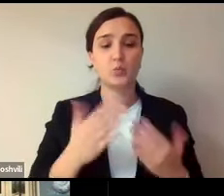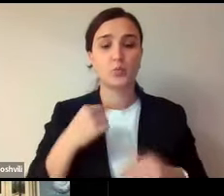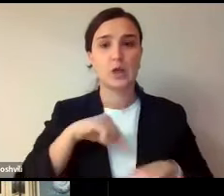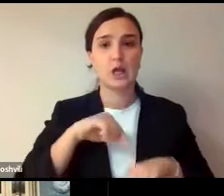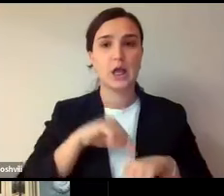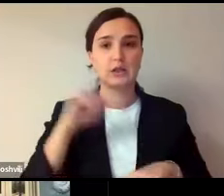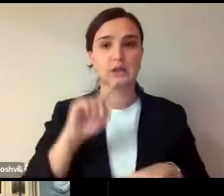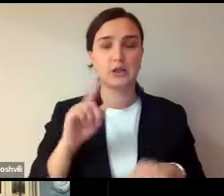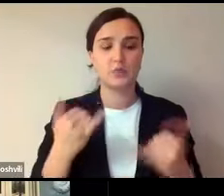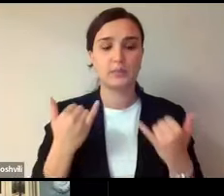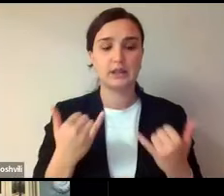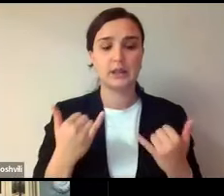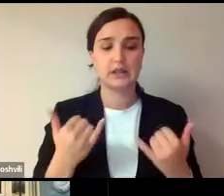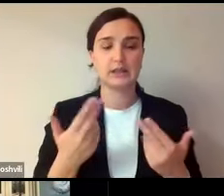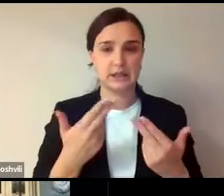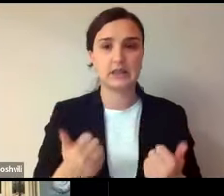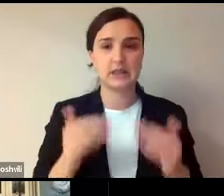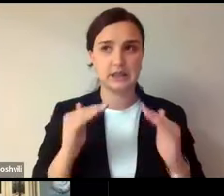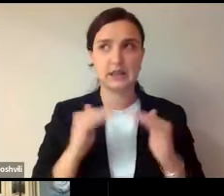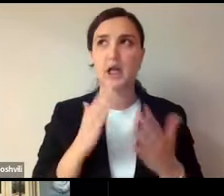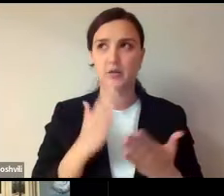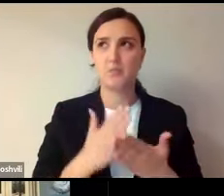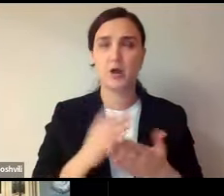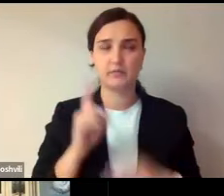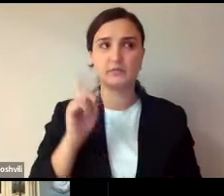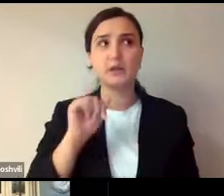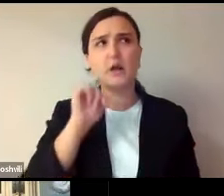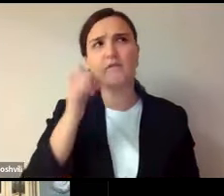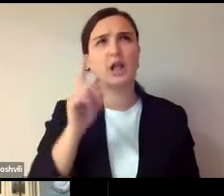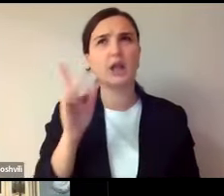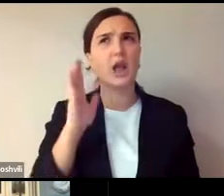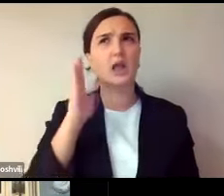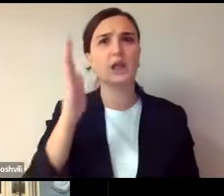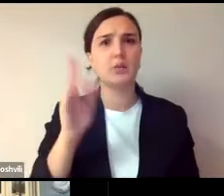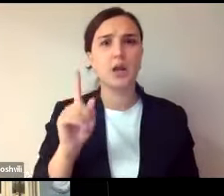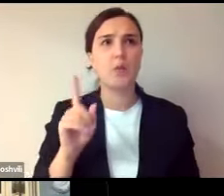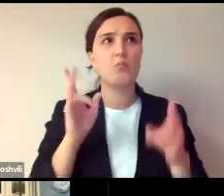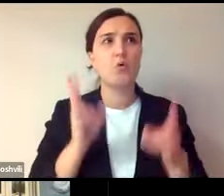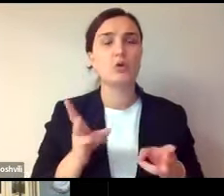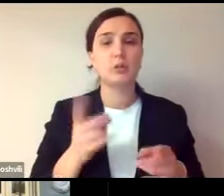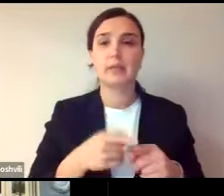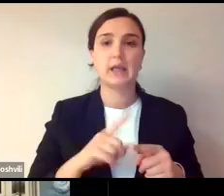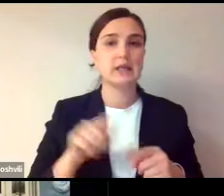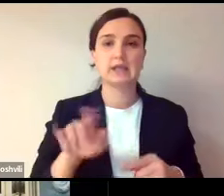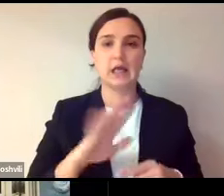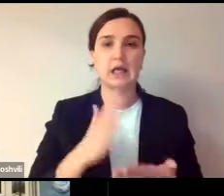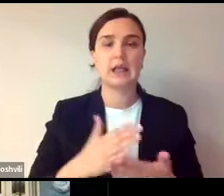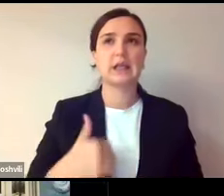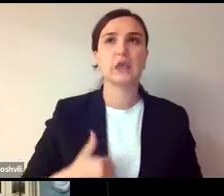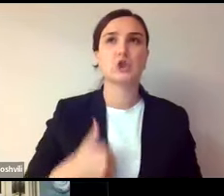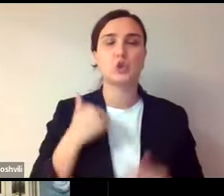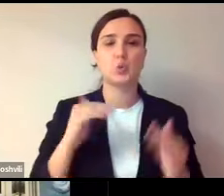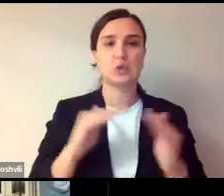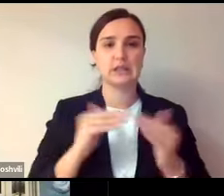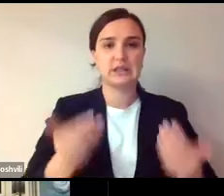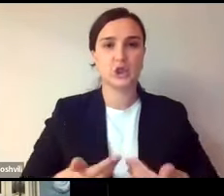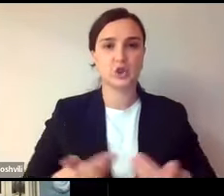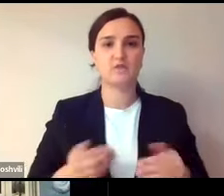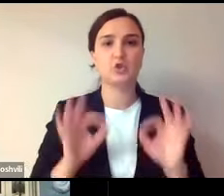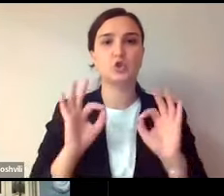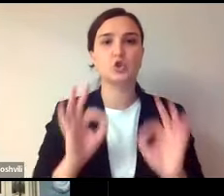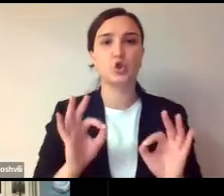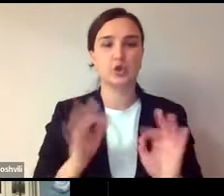რომ დღეს კი აქვს სახლი, მაგრამ ხვალ არ იცის რა მოხდება, ეს არ არის ვირსაული საცხოვრისის სწორი